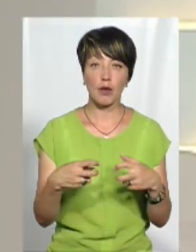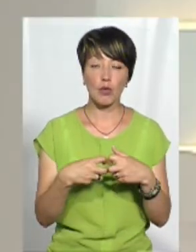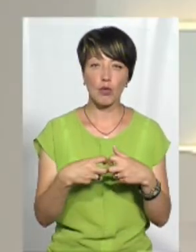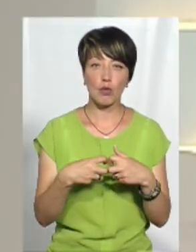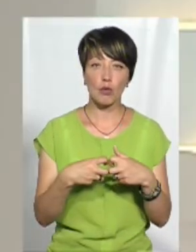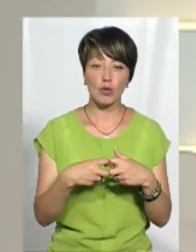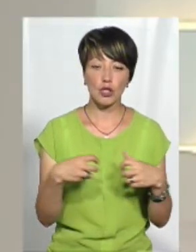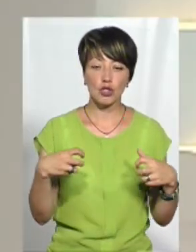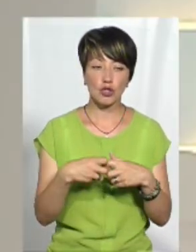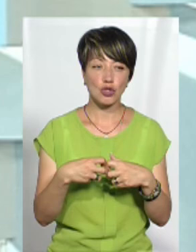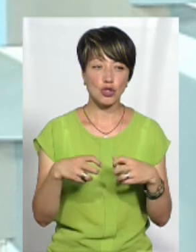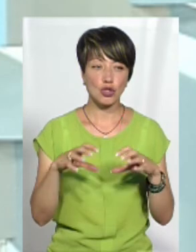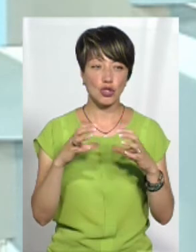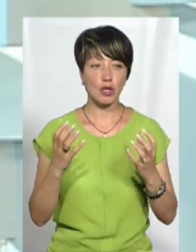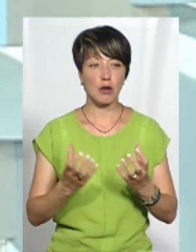гумовими, тобто шинами,